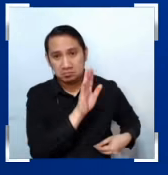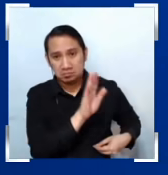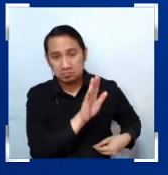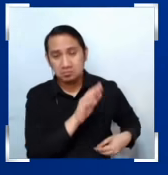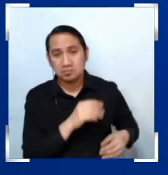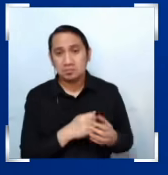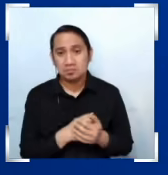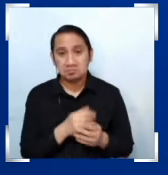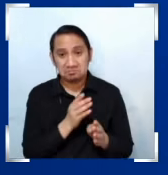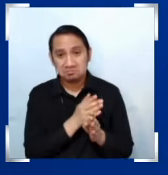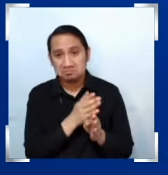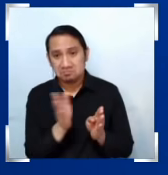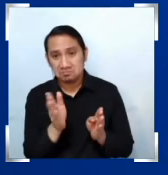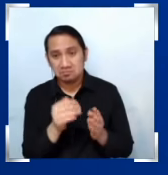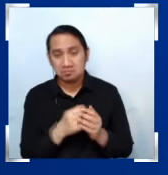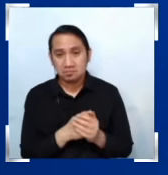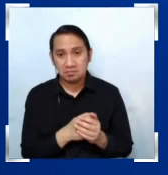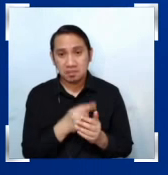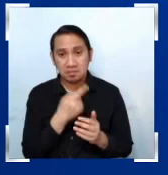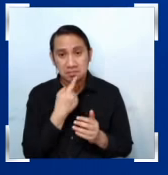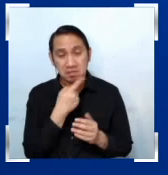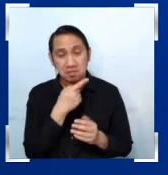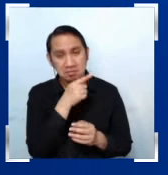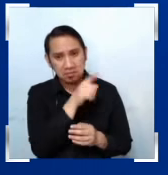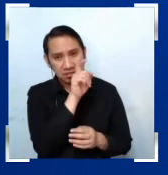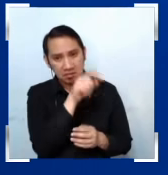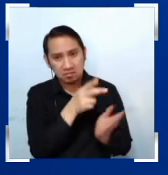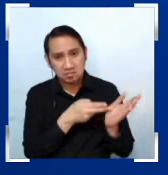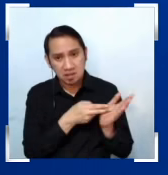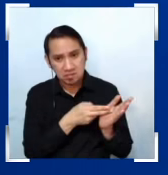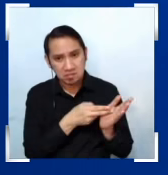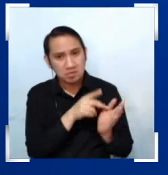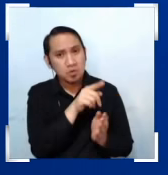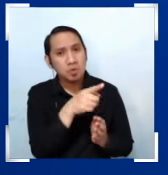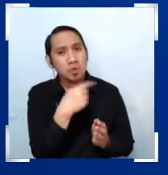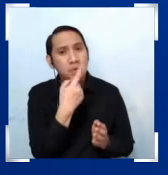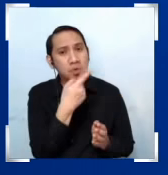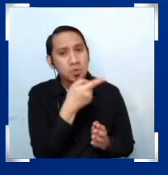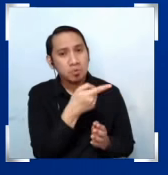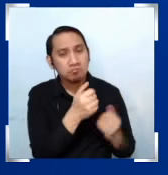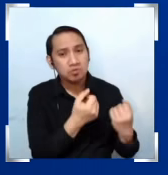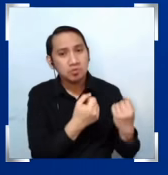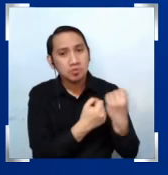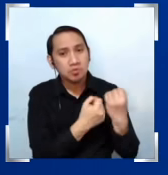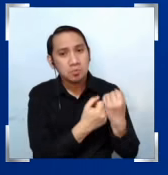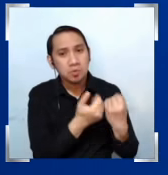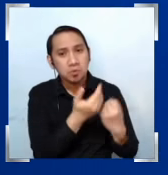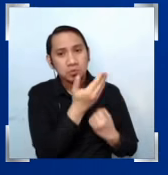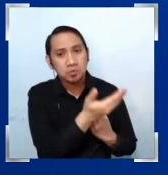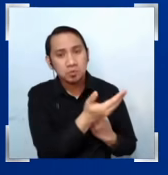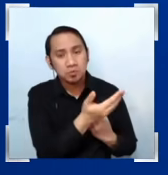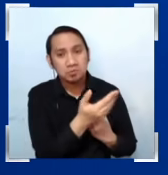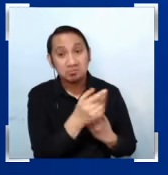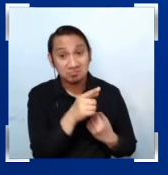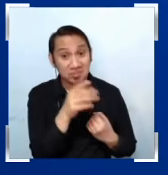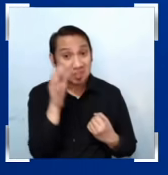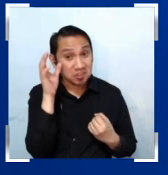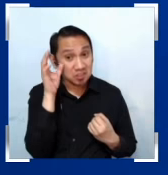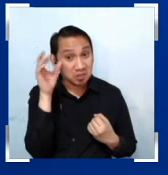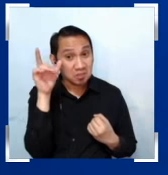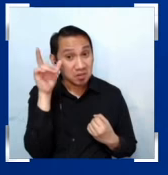anya, ituro na lang ni Roque kung sino ang backer ng dating hepe ng DBM Procurement Service na si Christopher Lau at ng